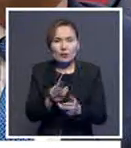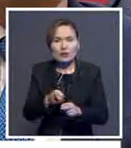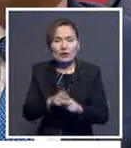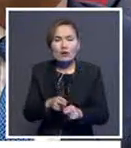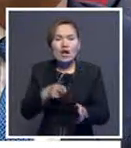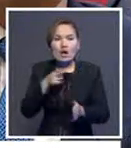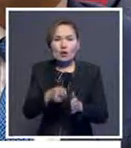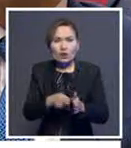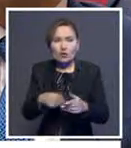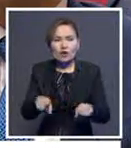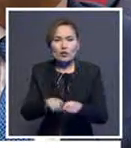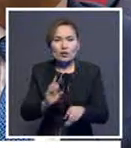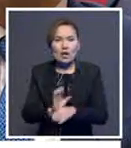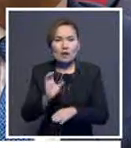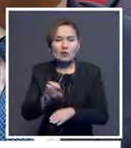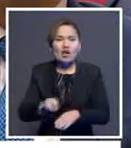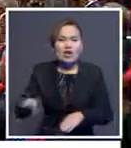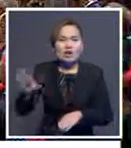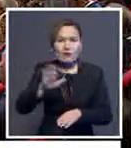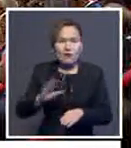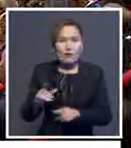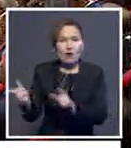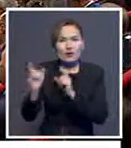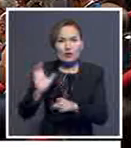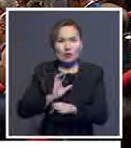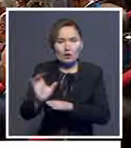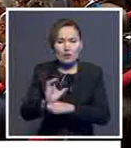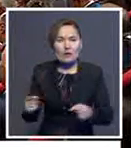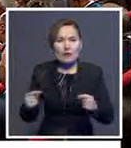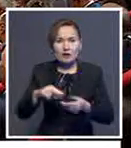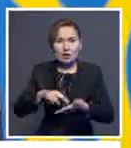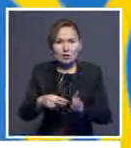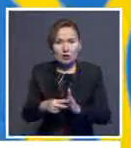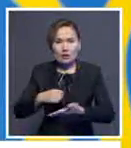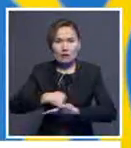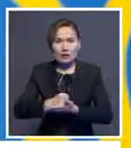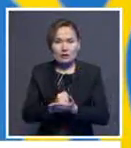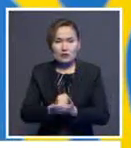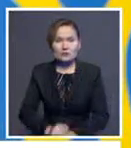дейін тауар жеткізу көлемін ұлғайту бойынша да нақты іс-шаралар бекітілді.